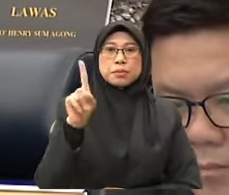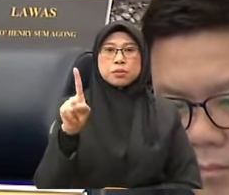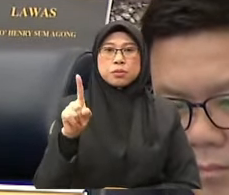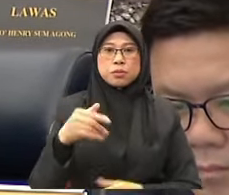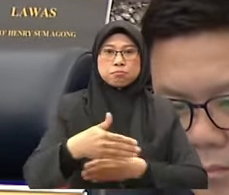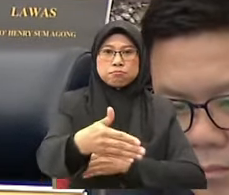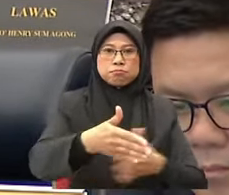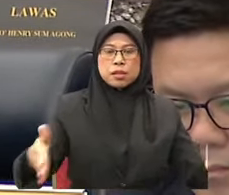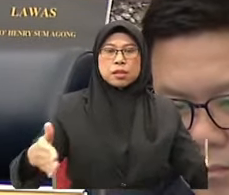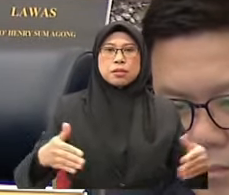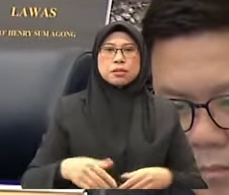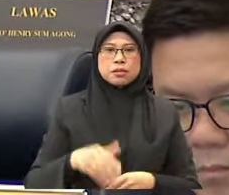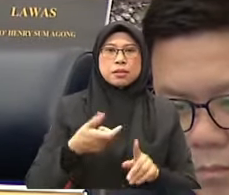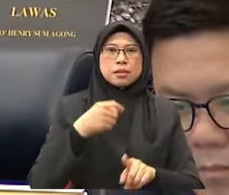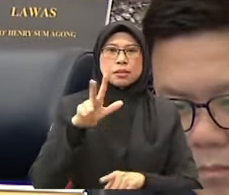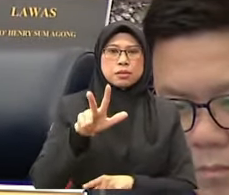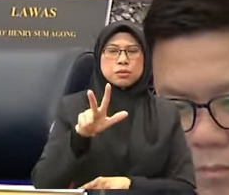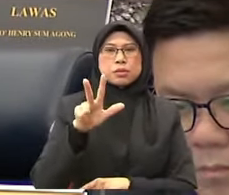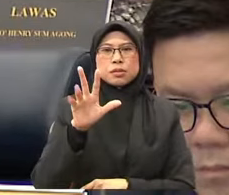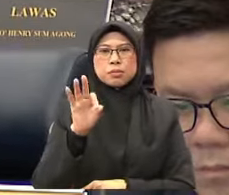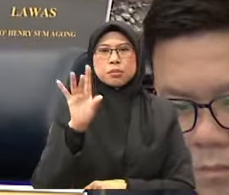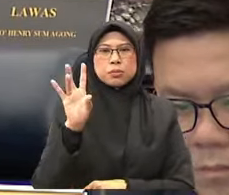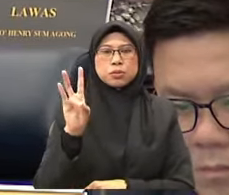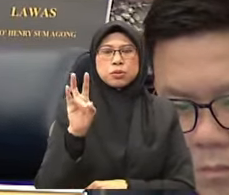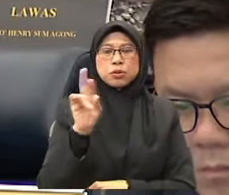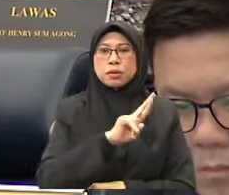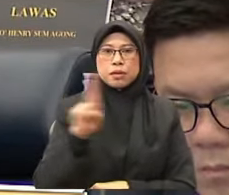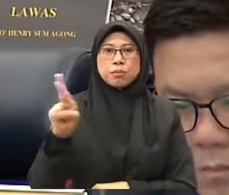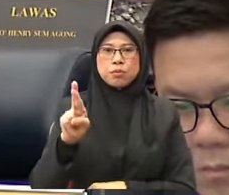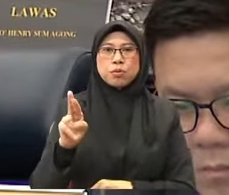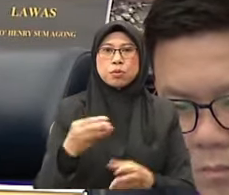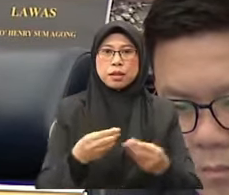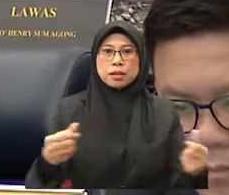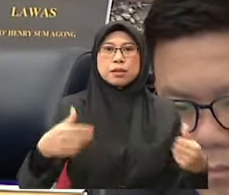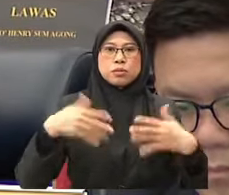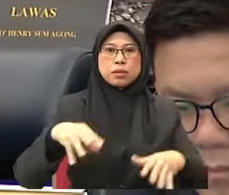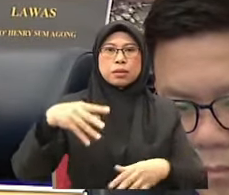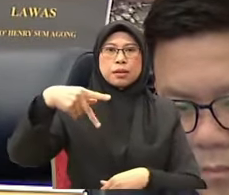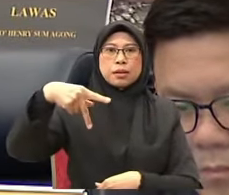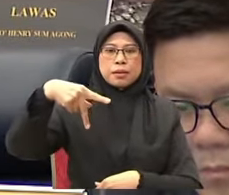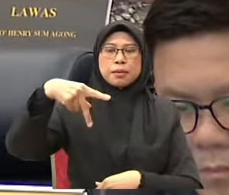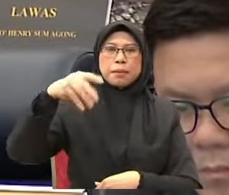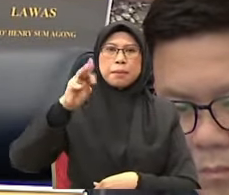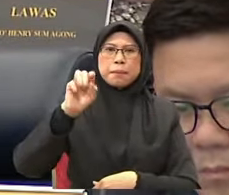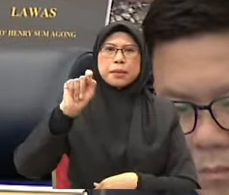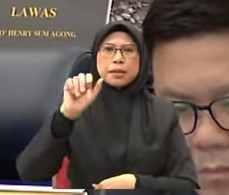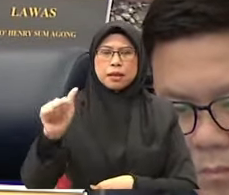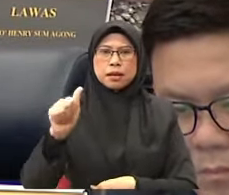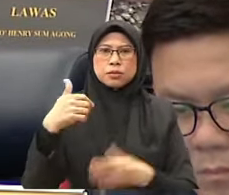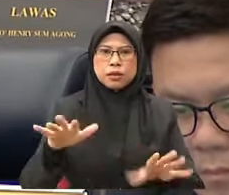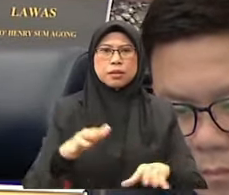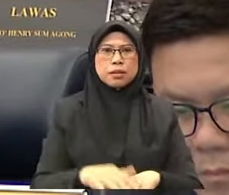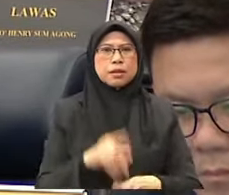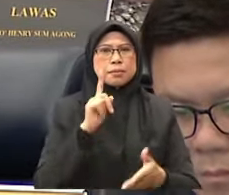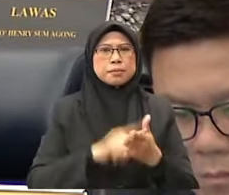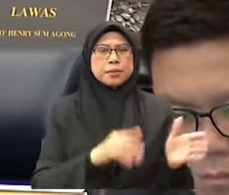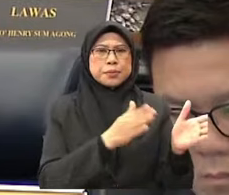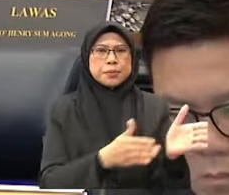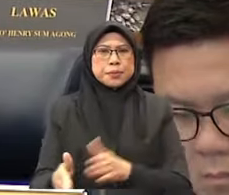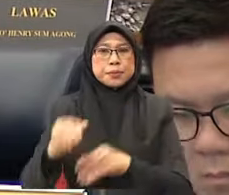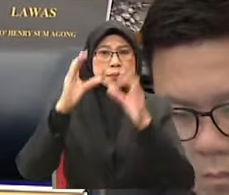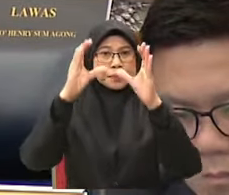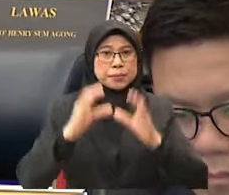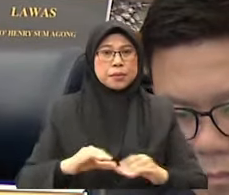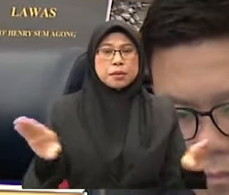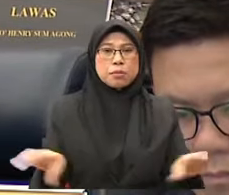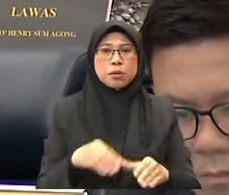127,741 hektar daripada 397,000 hektar tanah adat telah dipetakan. Saya ingin tahu apakah rancangan ataupun